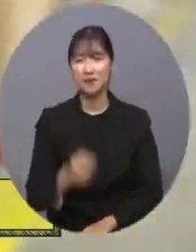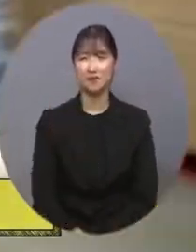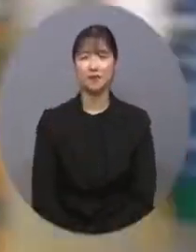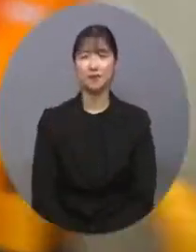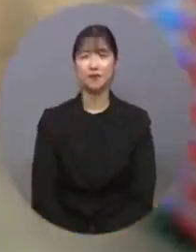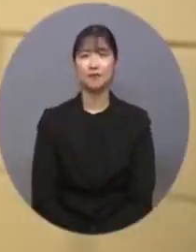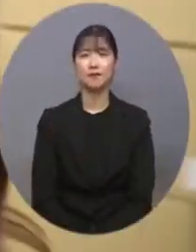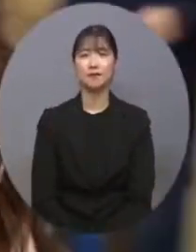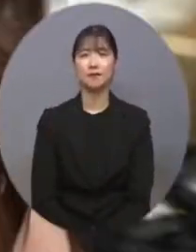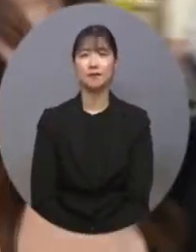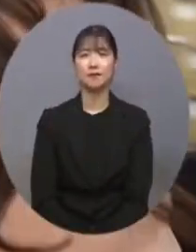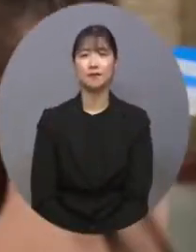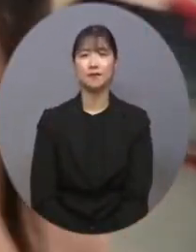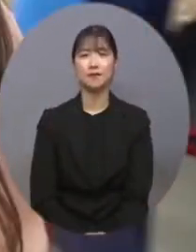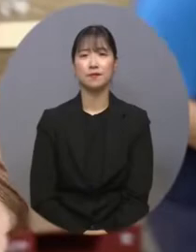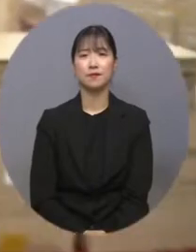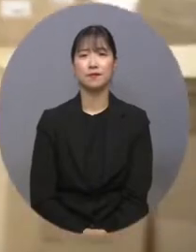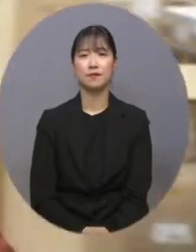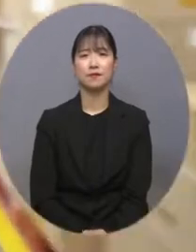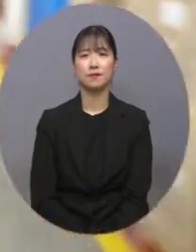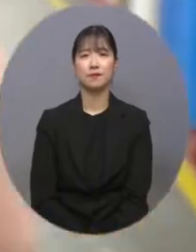하겠습니다.